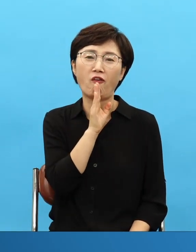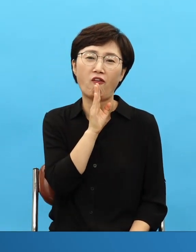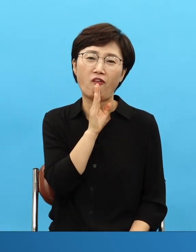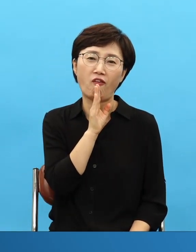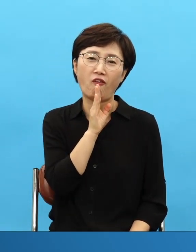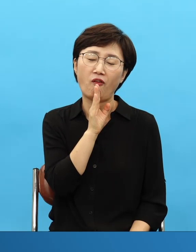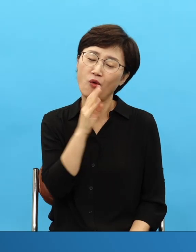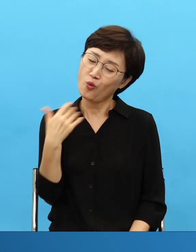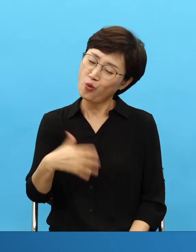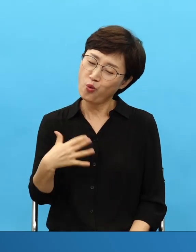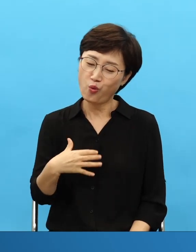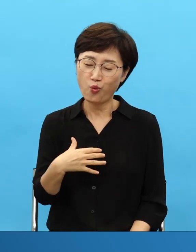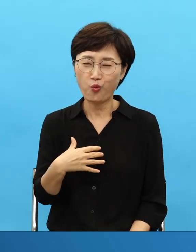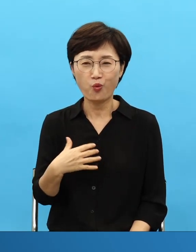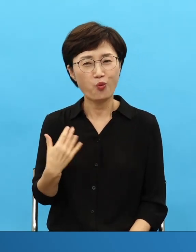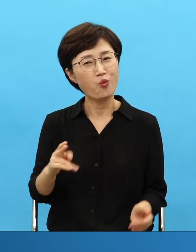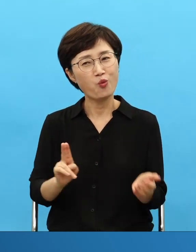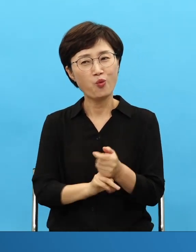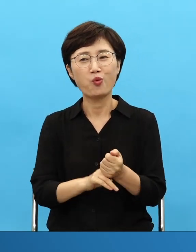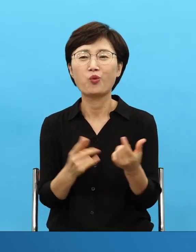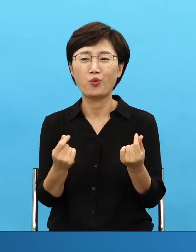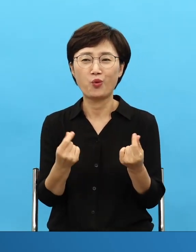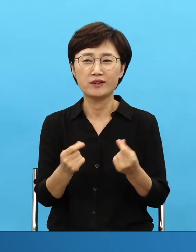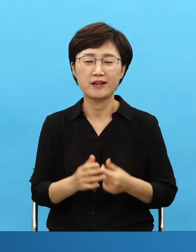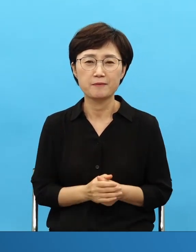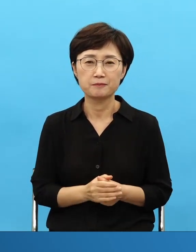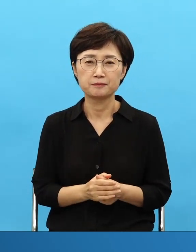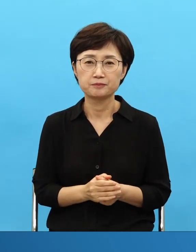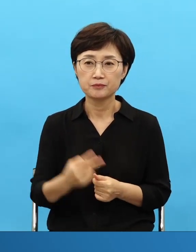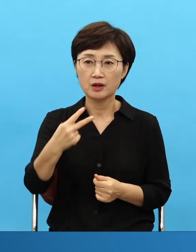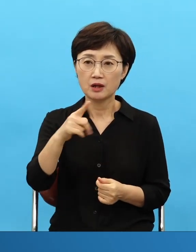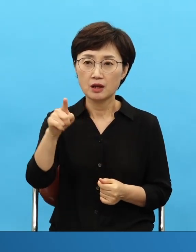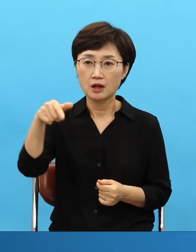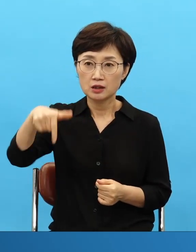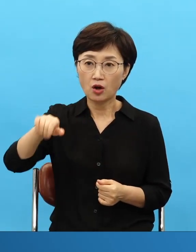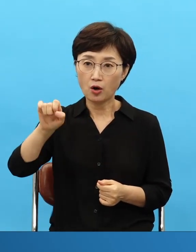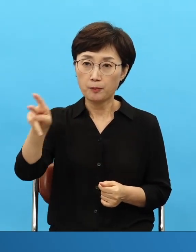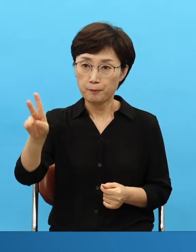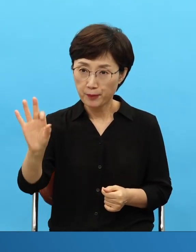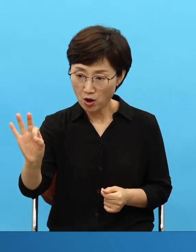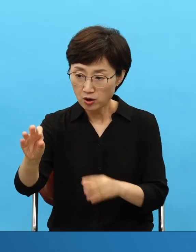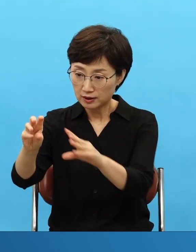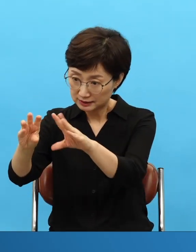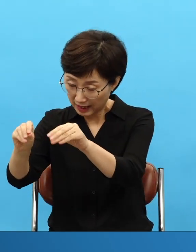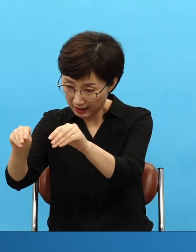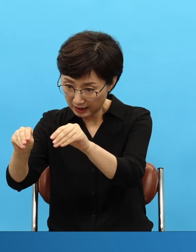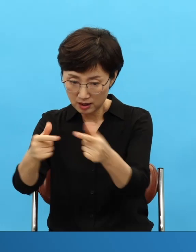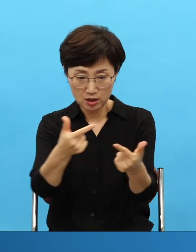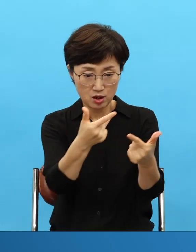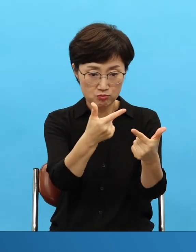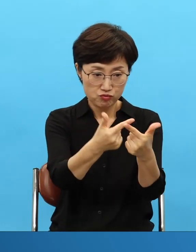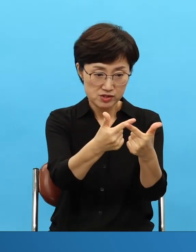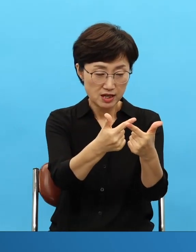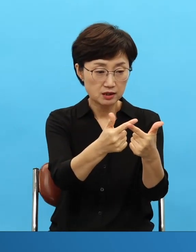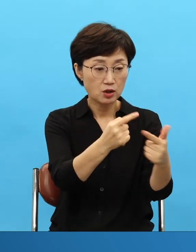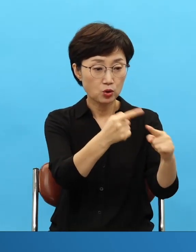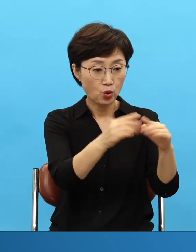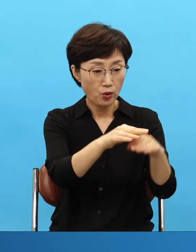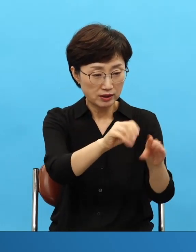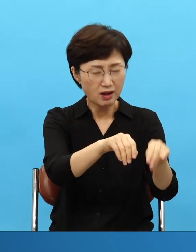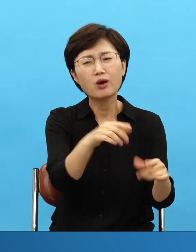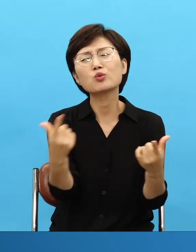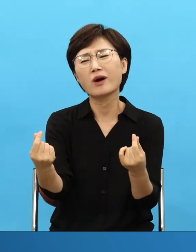in conclusion, we're the ones here in this place. 덕평, 부산 다 그랬어요. The same goes for Deokpyeong as well as